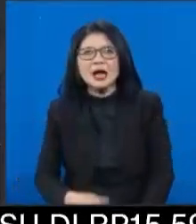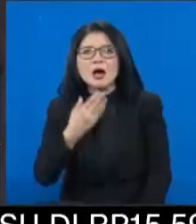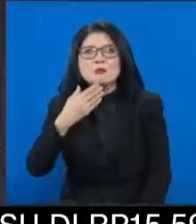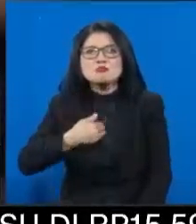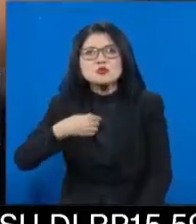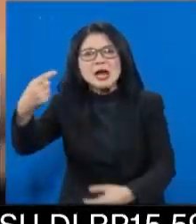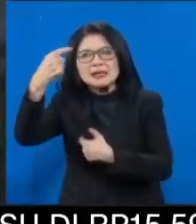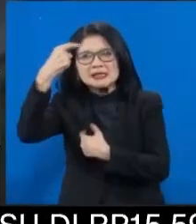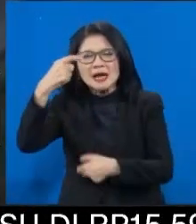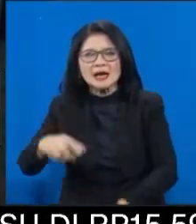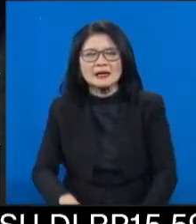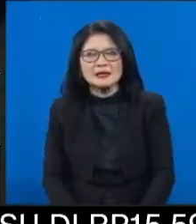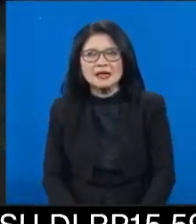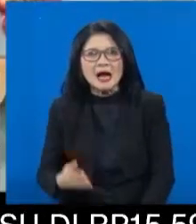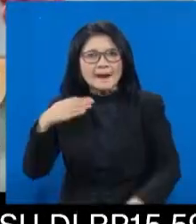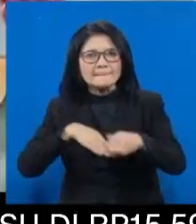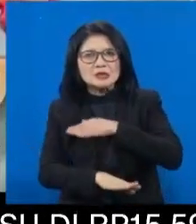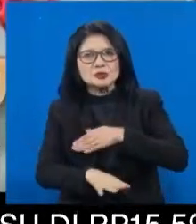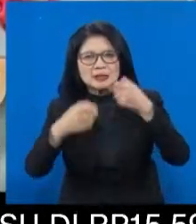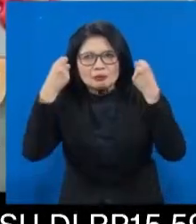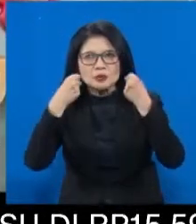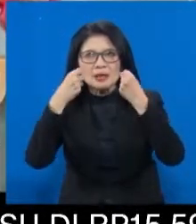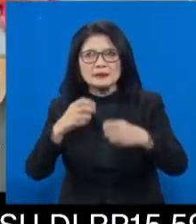tersangka Teddy Minahasa ke dalam rutan.